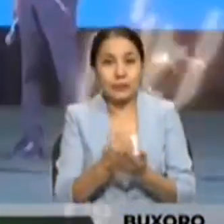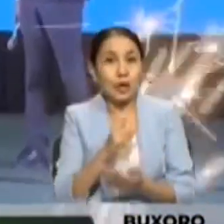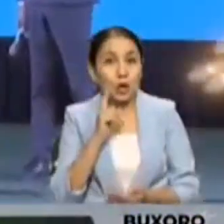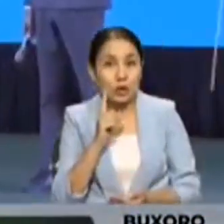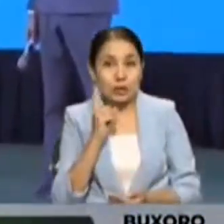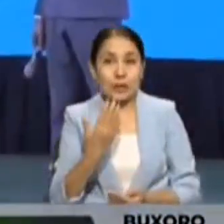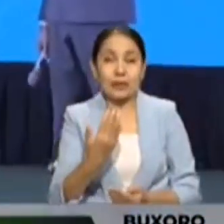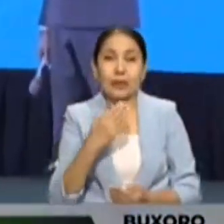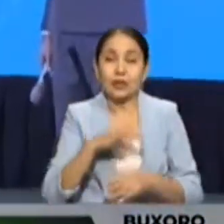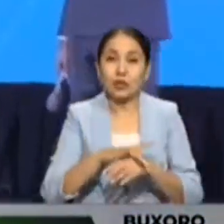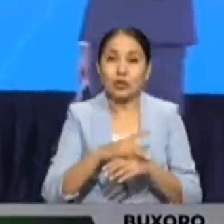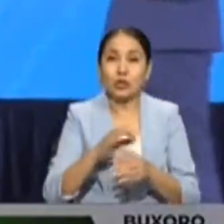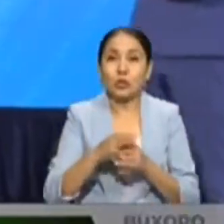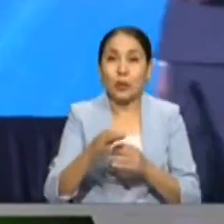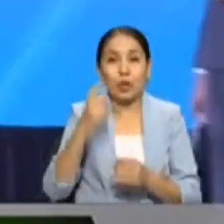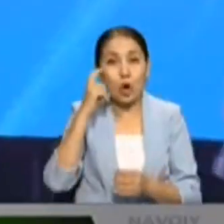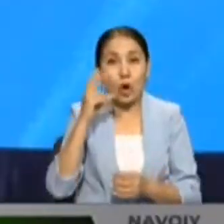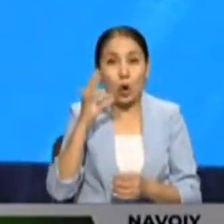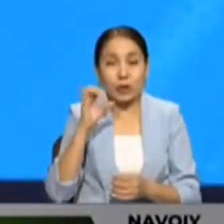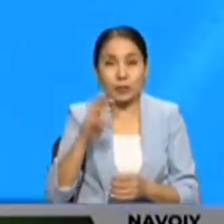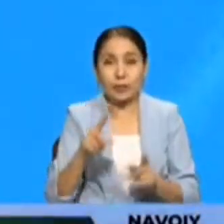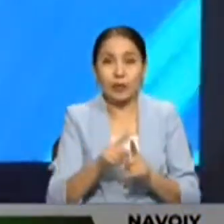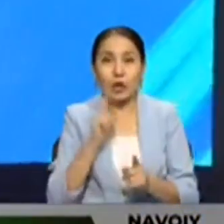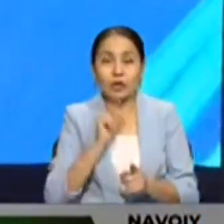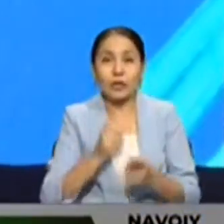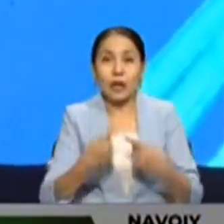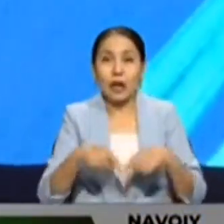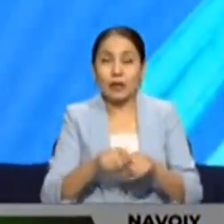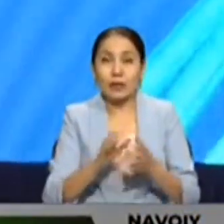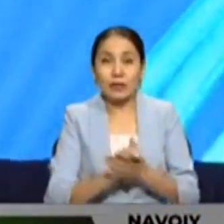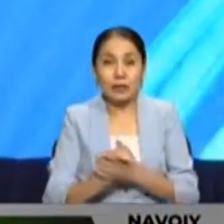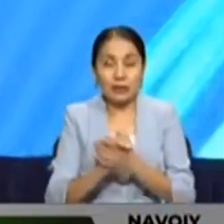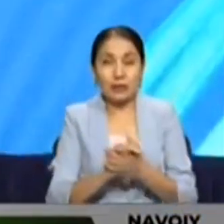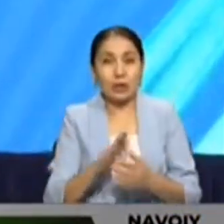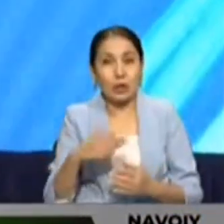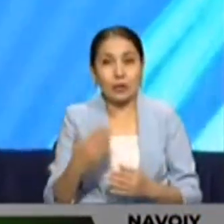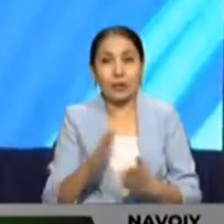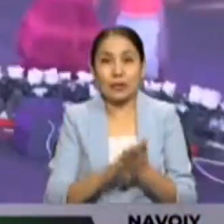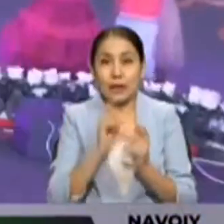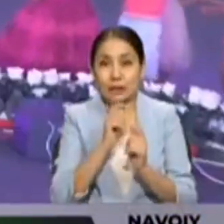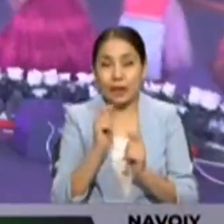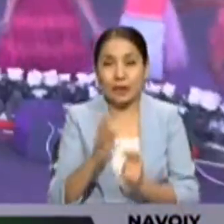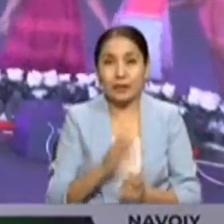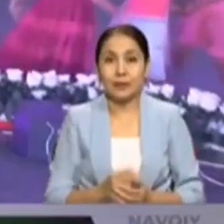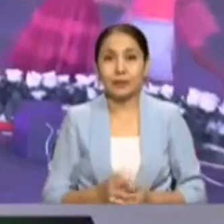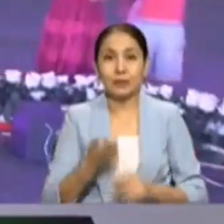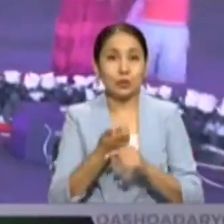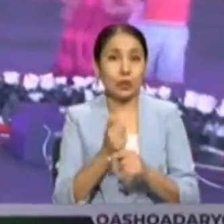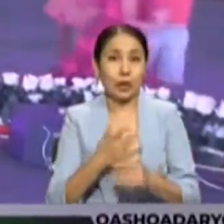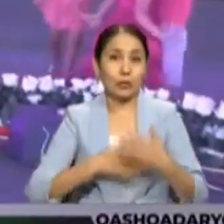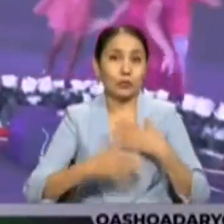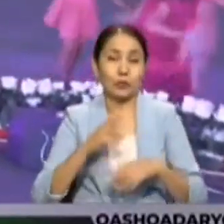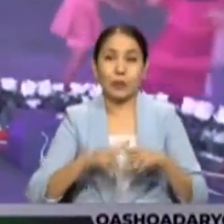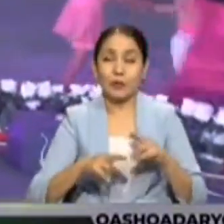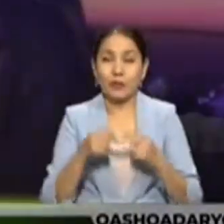yoshlar esa Toshkent tumani hokimligi hamda Yoshlar ishlari agentligi tuman bo'limi vakillari tomonidan taqdirlandilar. Biz ham xursandmiz, kayfiyatimiz